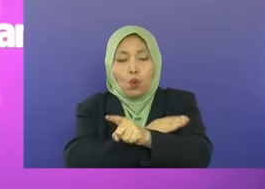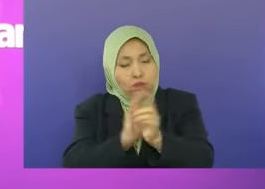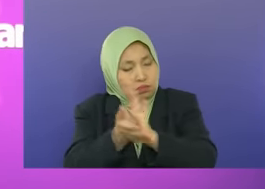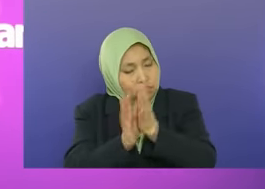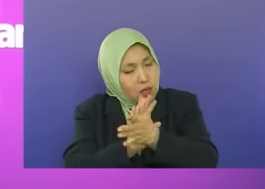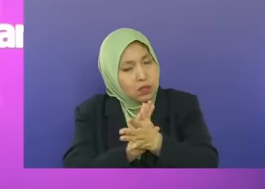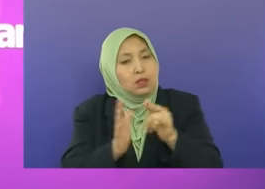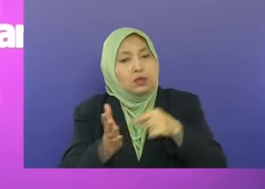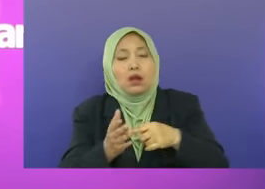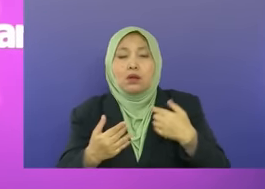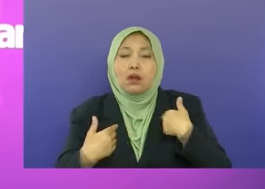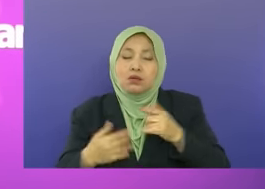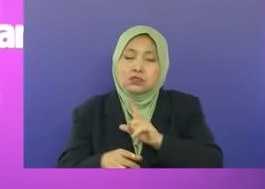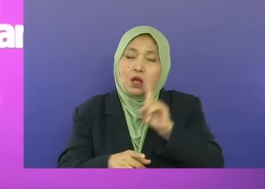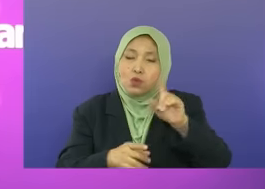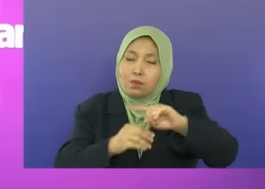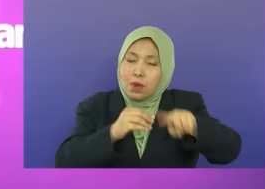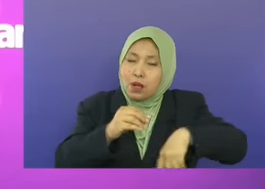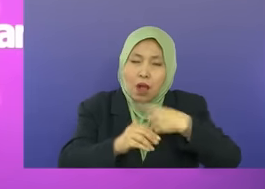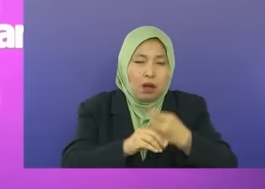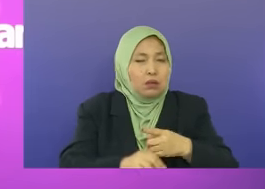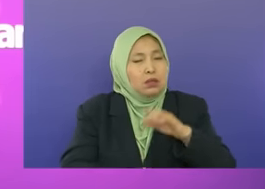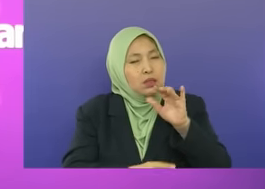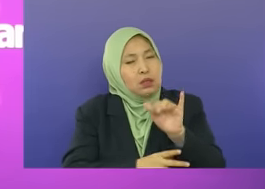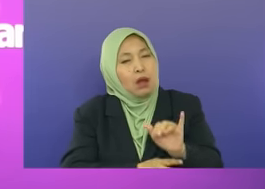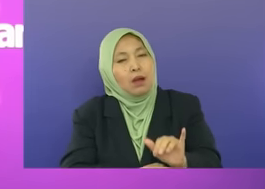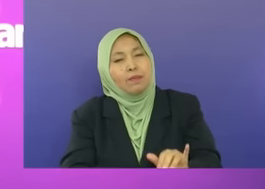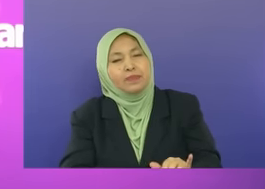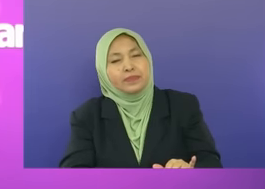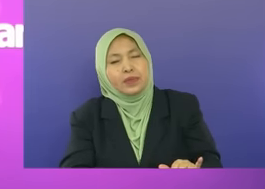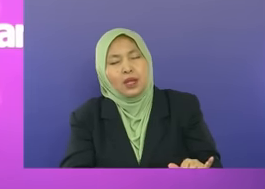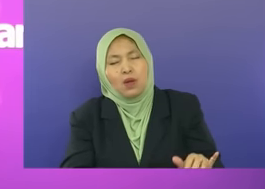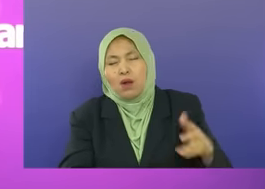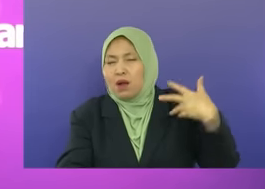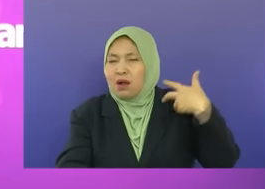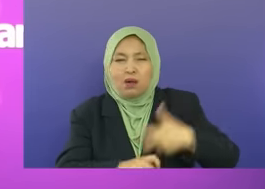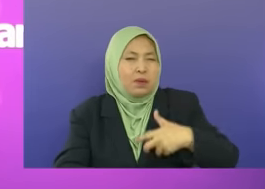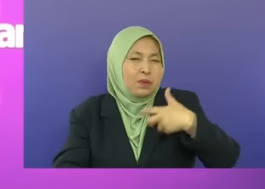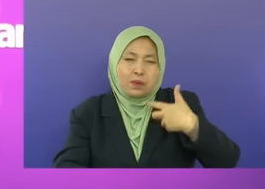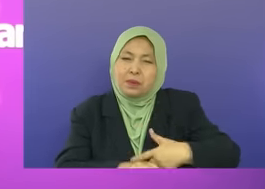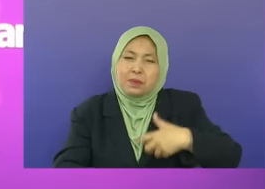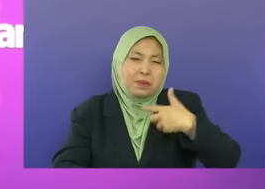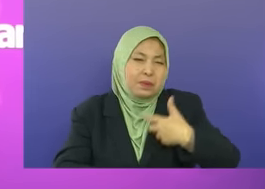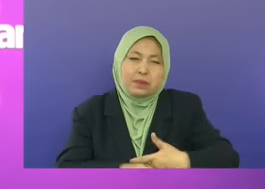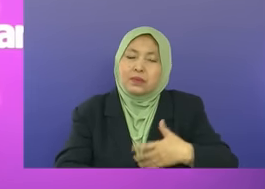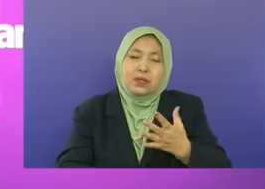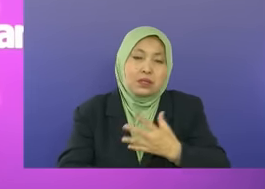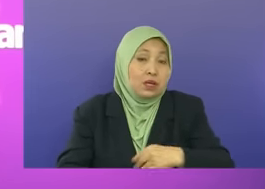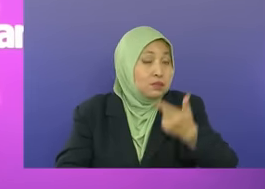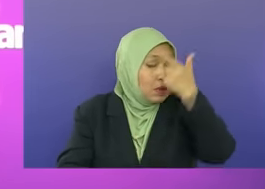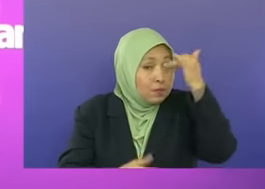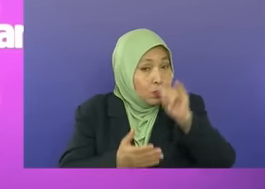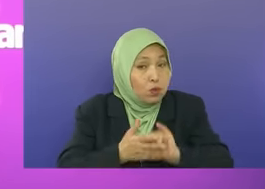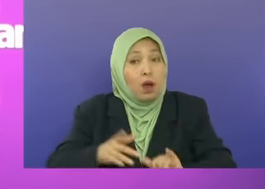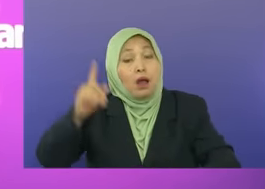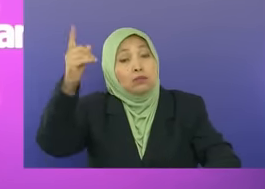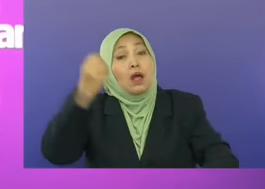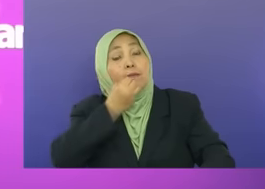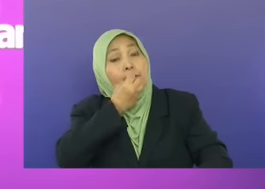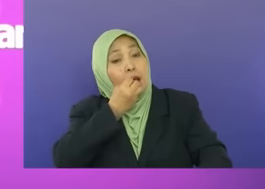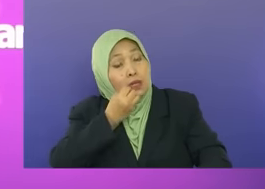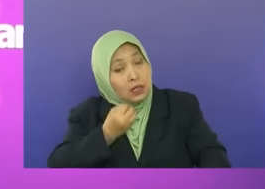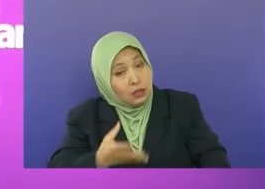adalah satu perkara yang menyusahkan ya Dan itu sebabnya Allah menyatakan